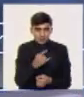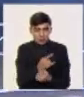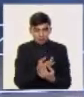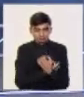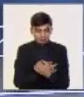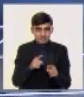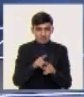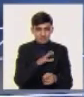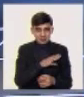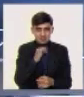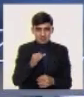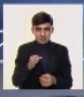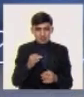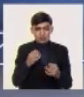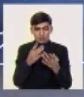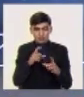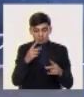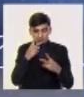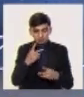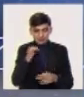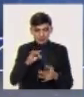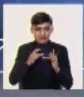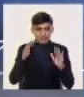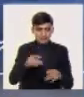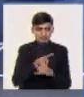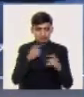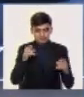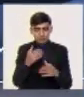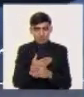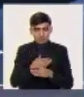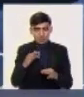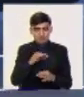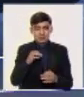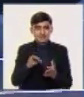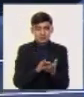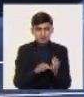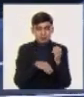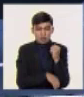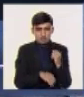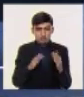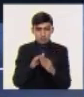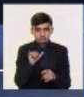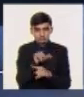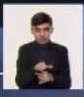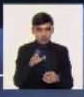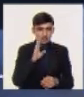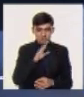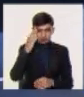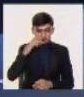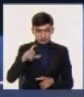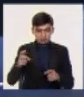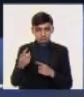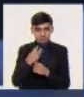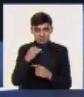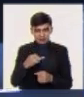заметили неравнодушные люди. Они разместили в интернете призыв о помощи. И сразу после этого в дом к женщине пришли неизвестные,